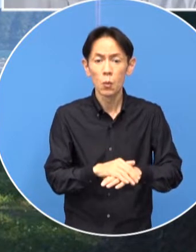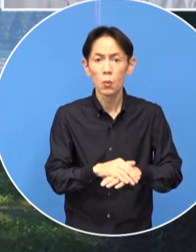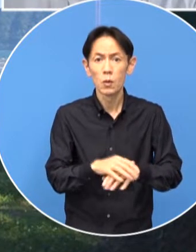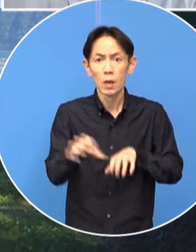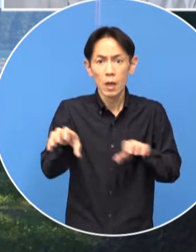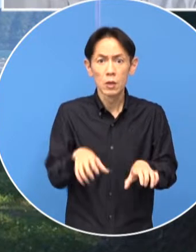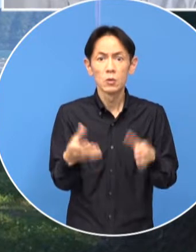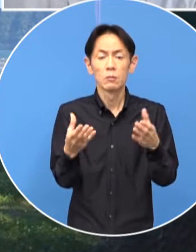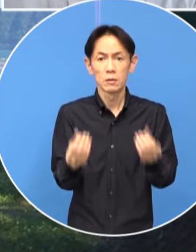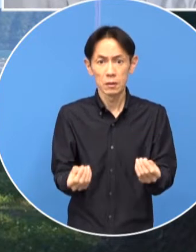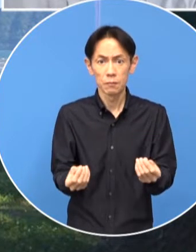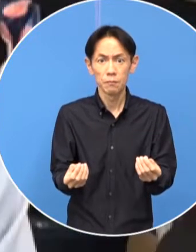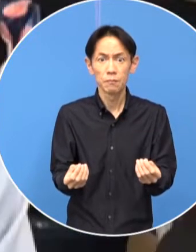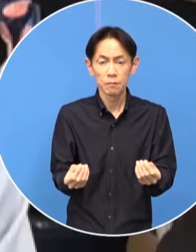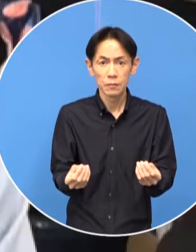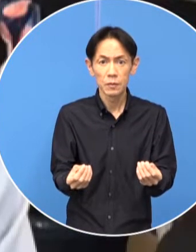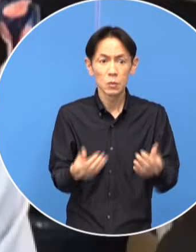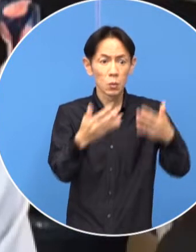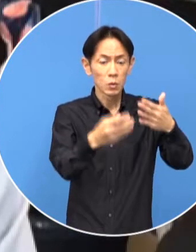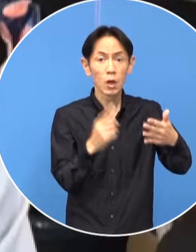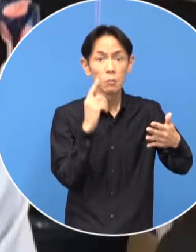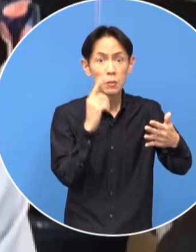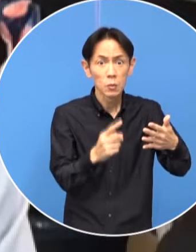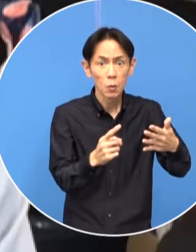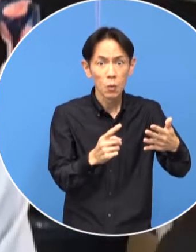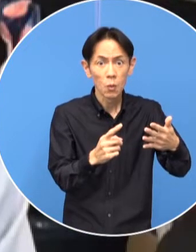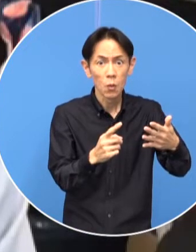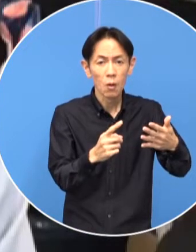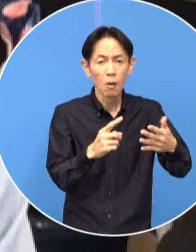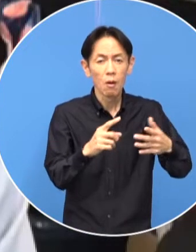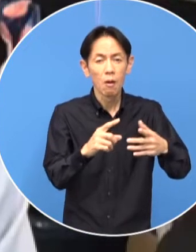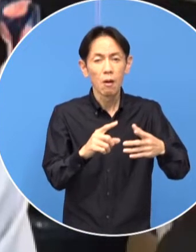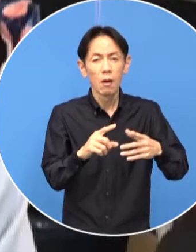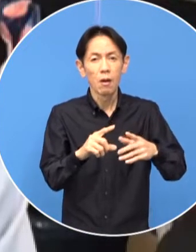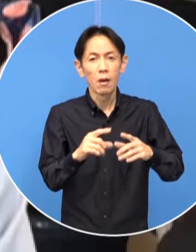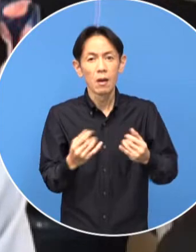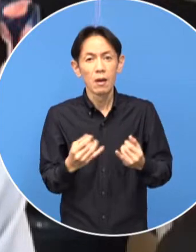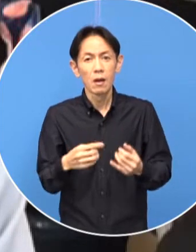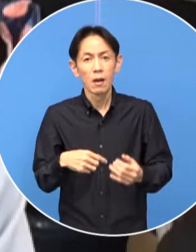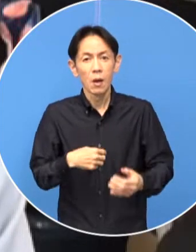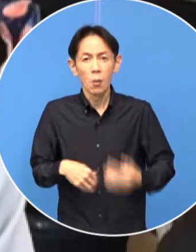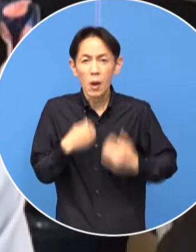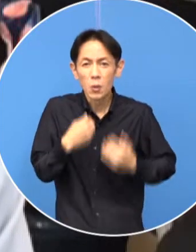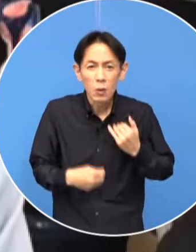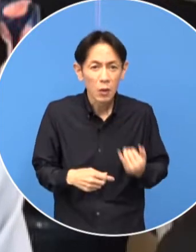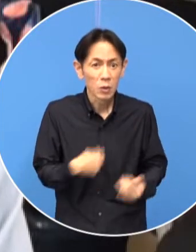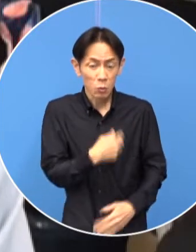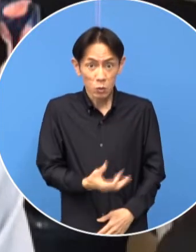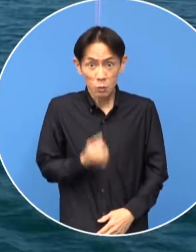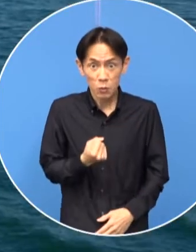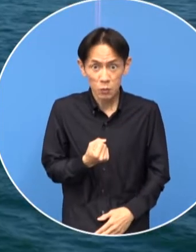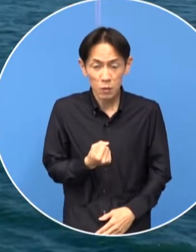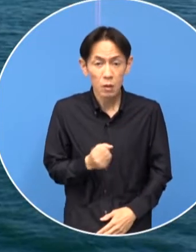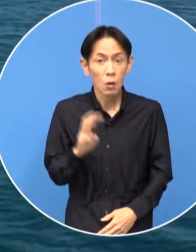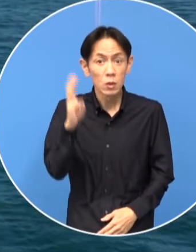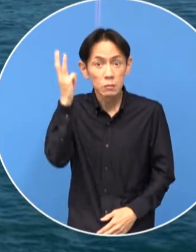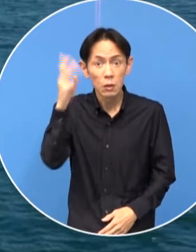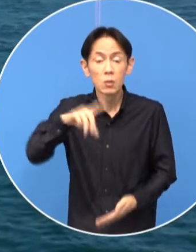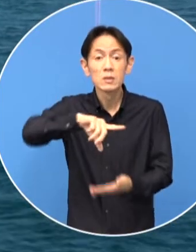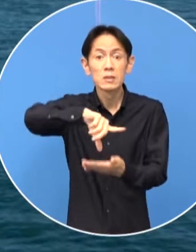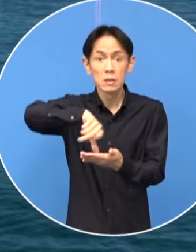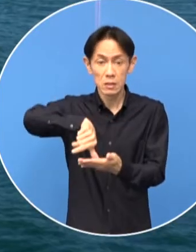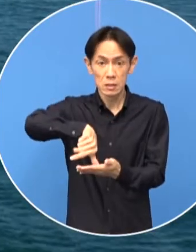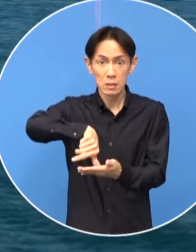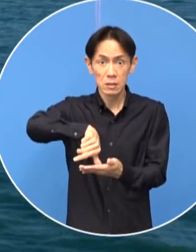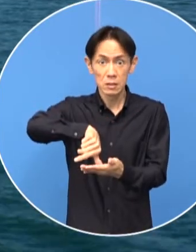集したんですね。素材を見ていくと、やっぱりこの玉手箱を開けるようなあの気持ちがあって、鹿児島っていうその